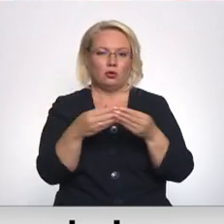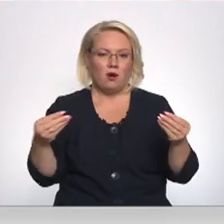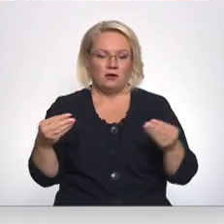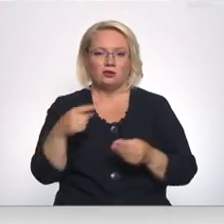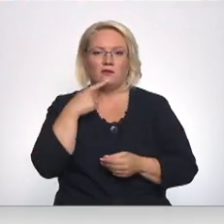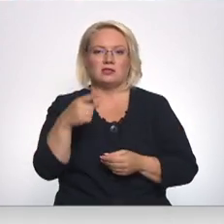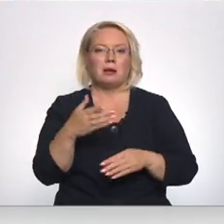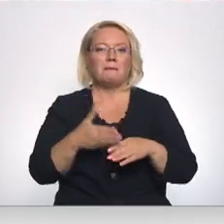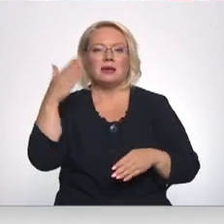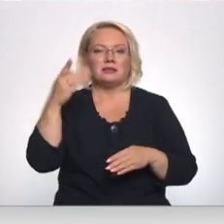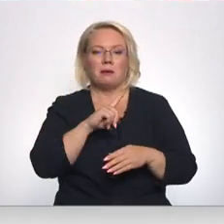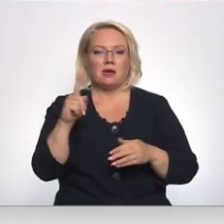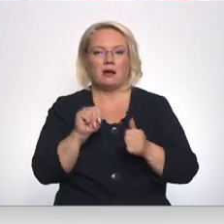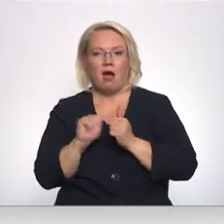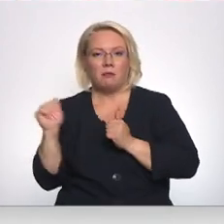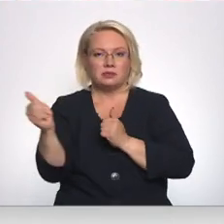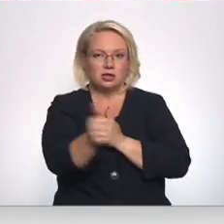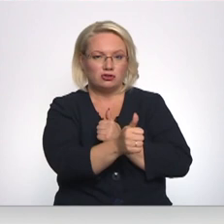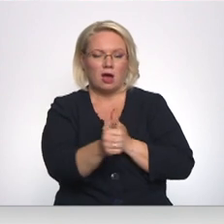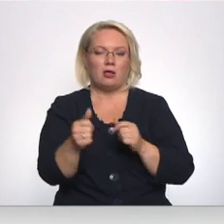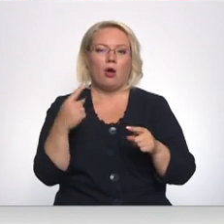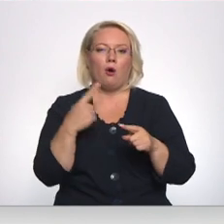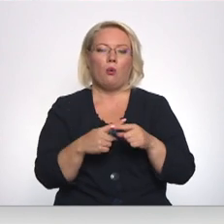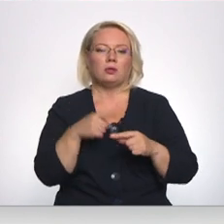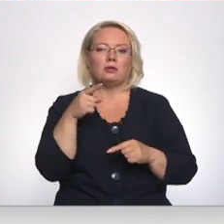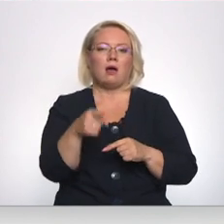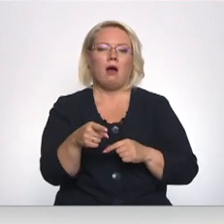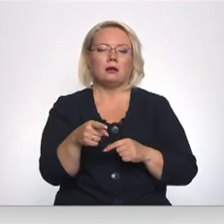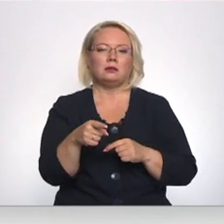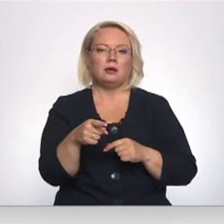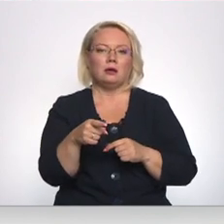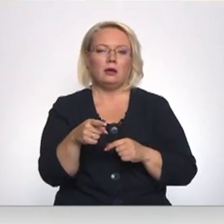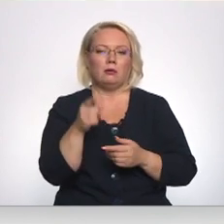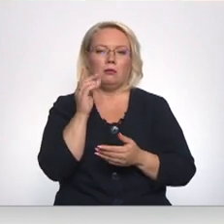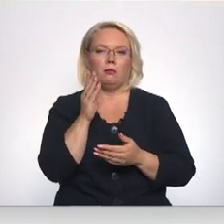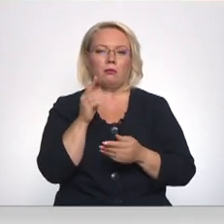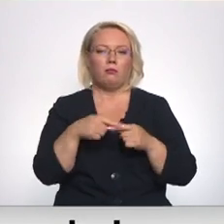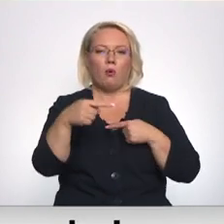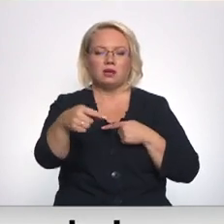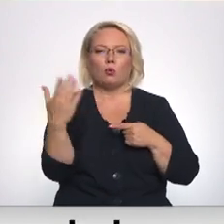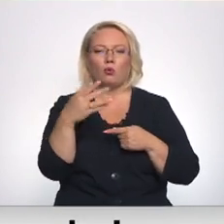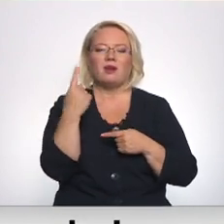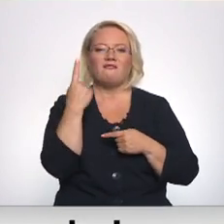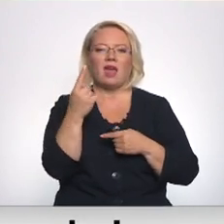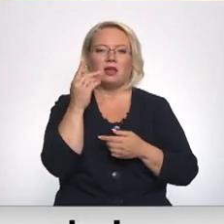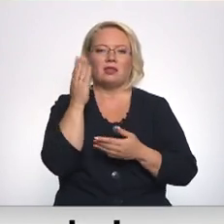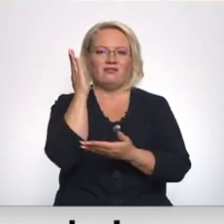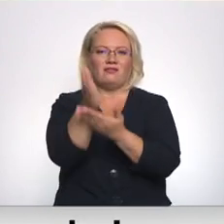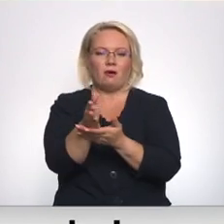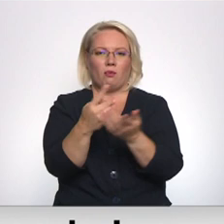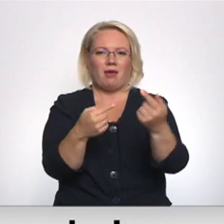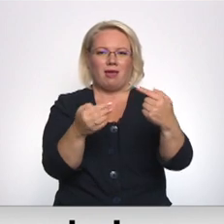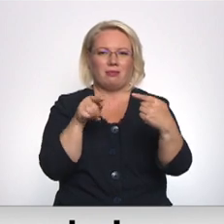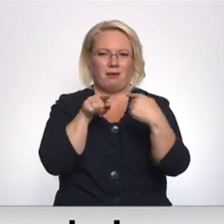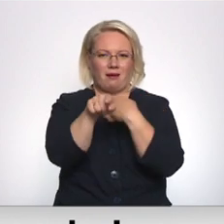šīs apzīšanas un attiecīgi tāda ceļa posma, kurā ir tikai viena josla katrā virzienā. Ir labi, ka vismaz kaut vai tagad jau tas